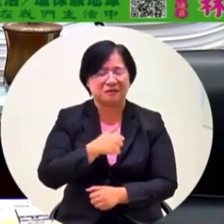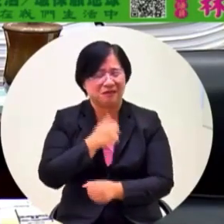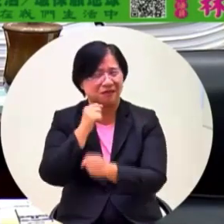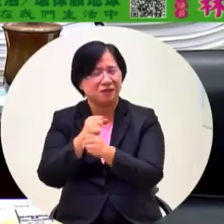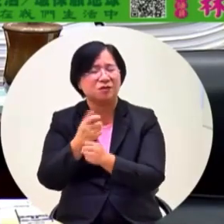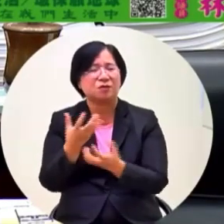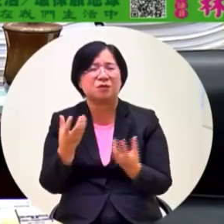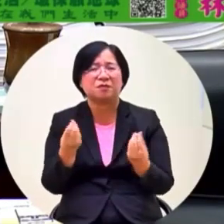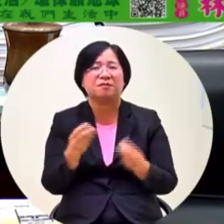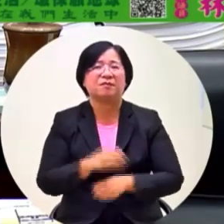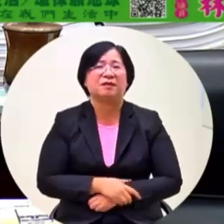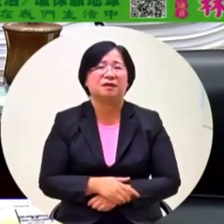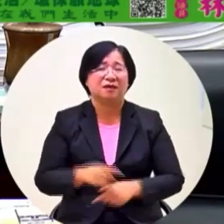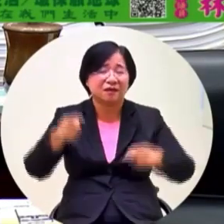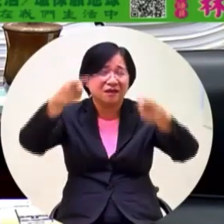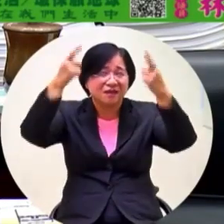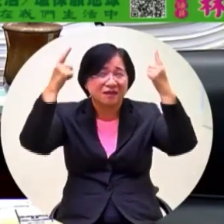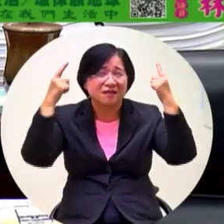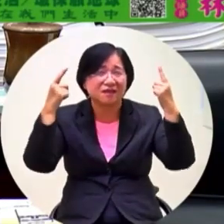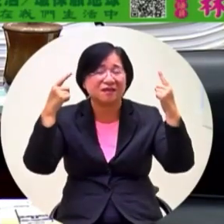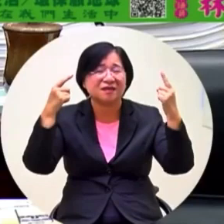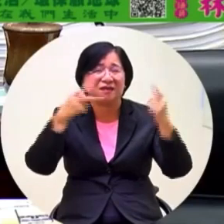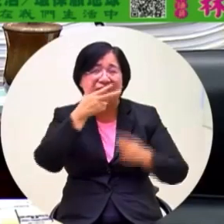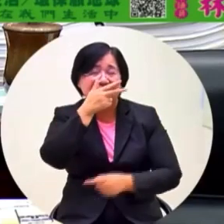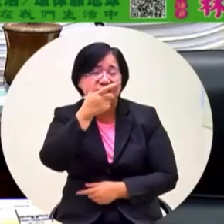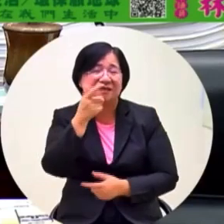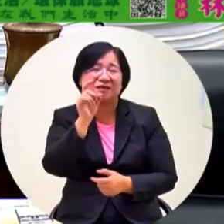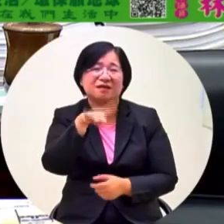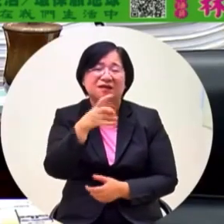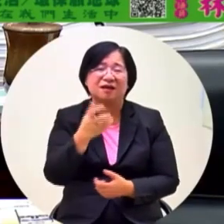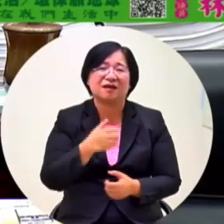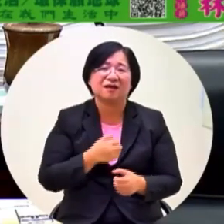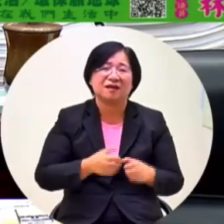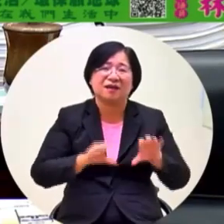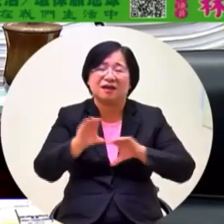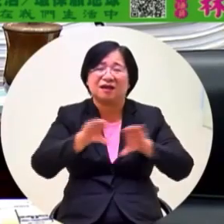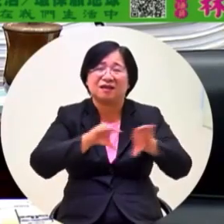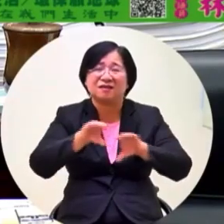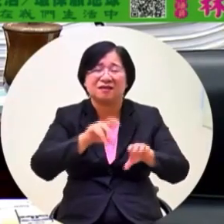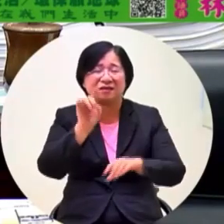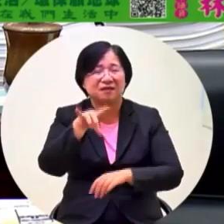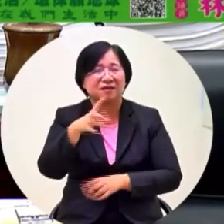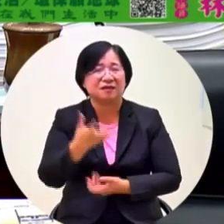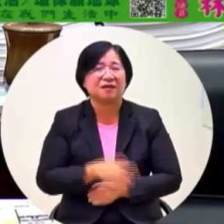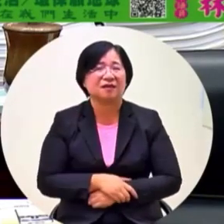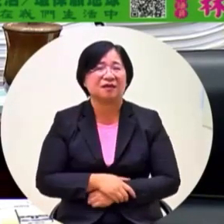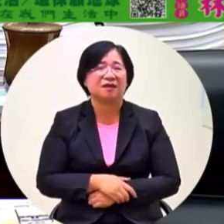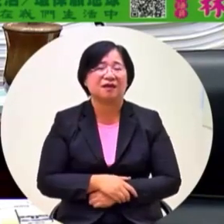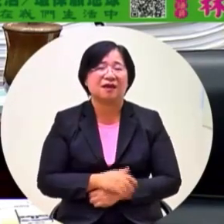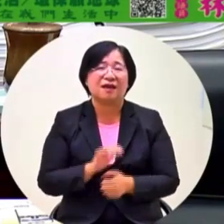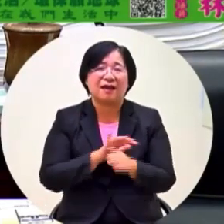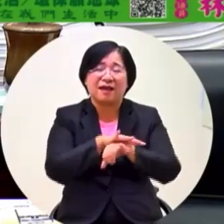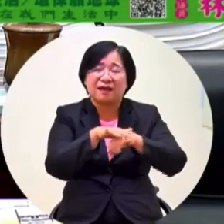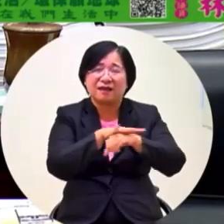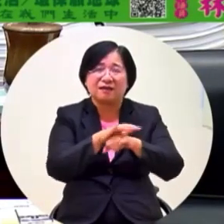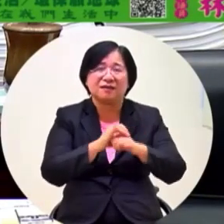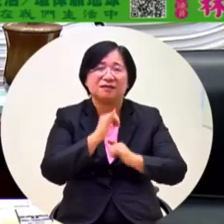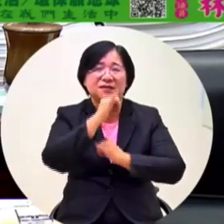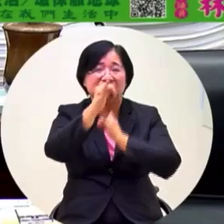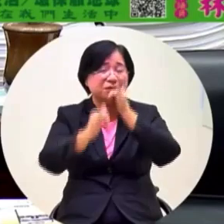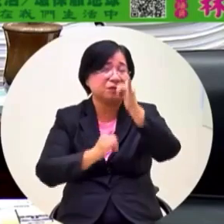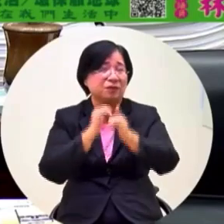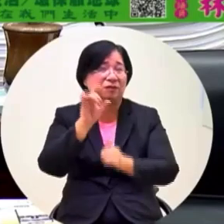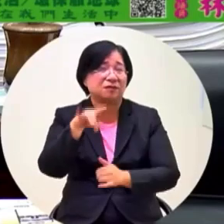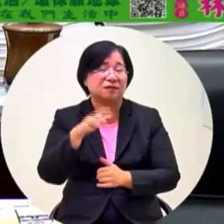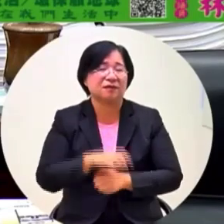里啊？啊，你的赛车在哪里啊？你的摩天，你的爱情摩天轮啊，你的赛马，你